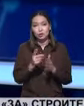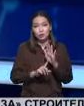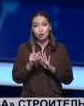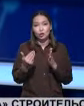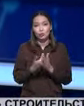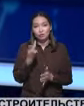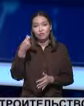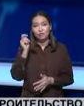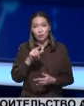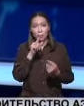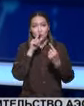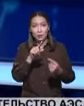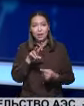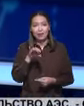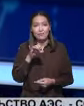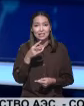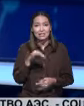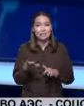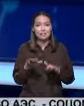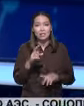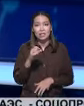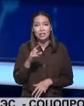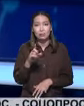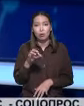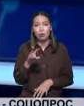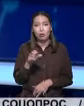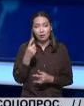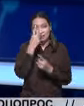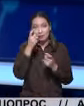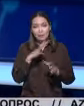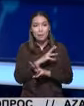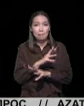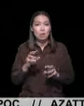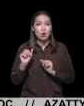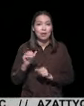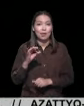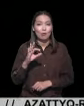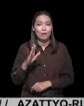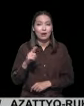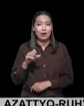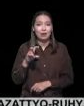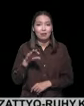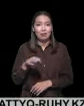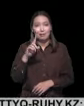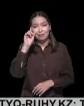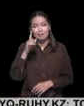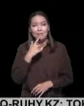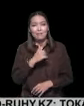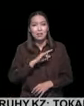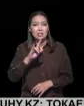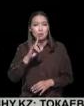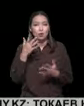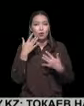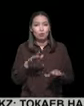войны против ливанского движения «Хизбулла». Об этом заявил министр обороны страны Йоав Галлант. Так, израильские военные самолеты